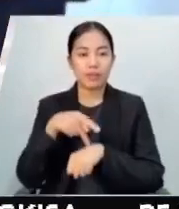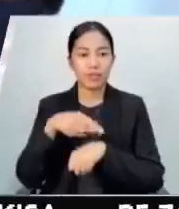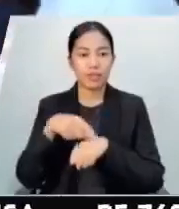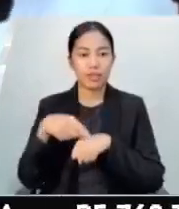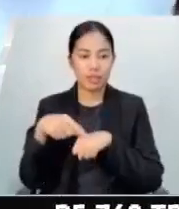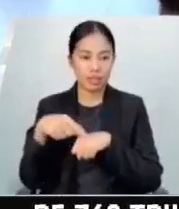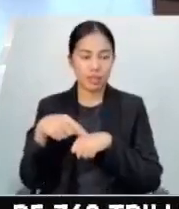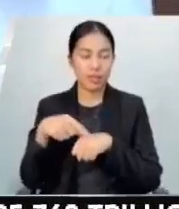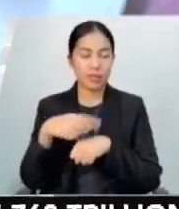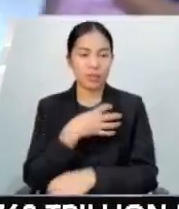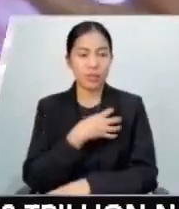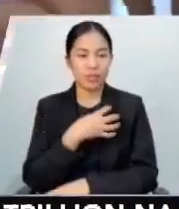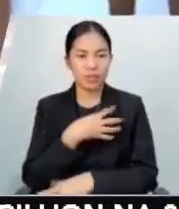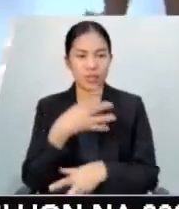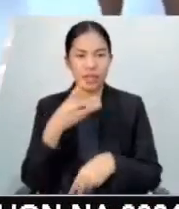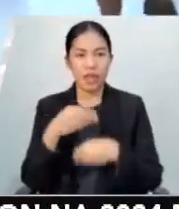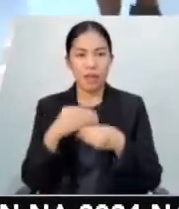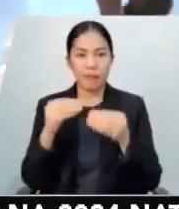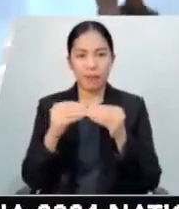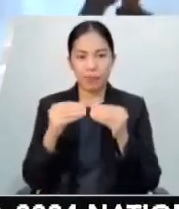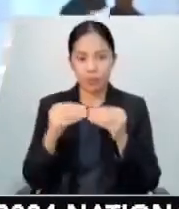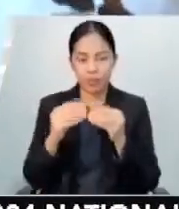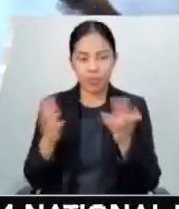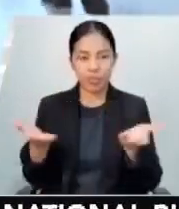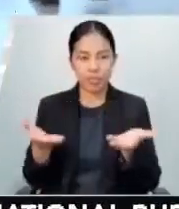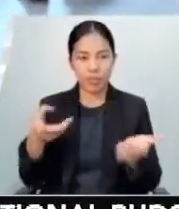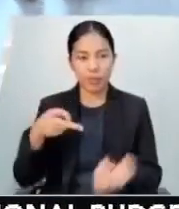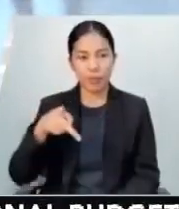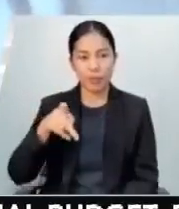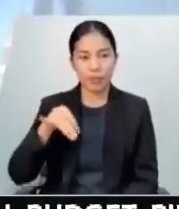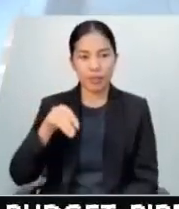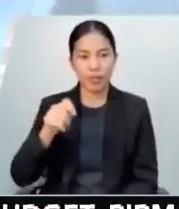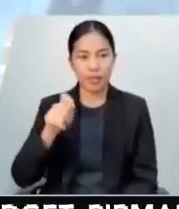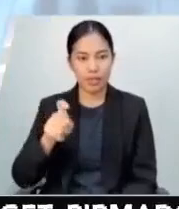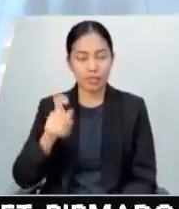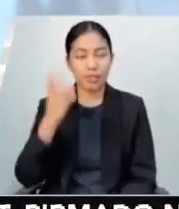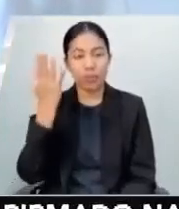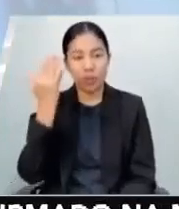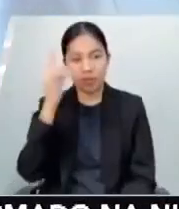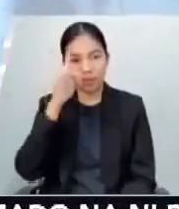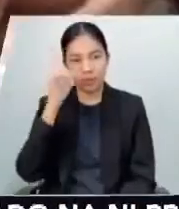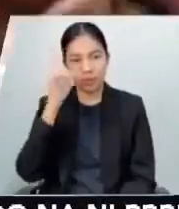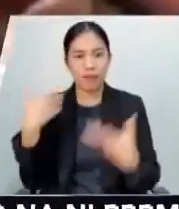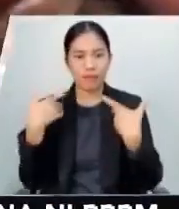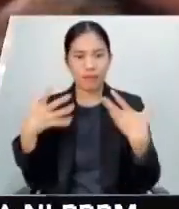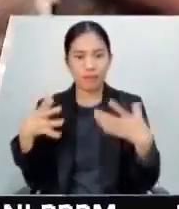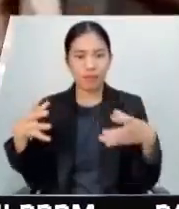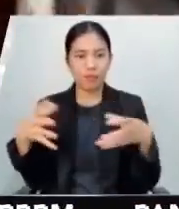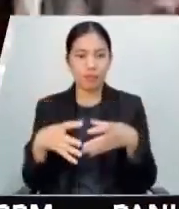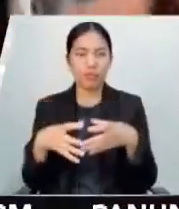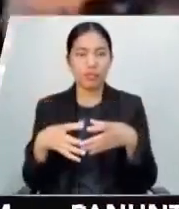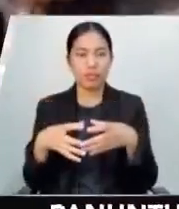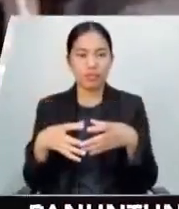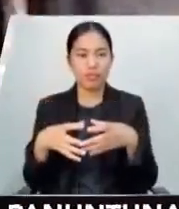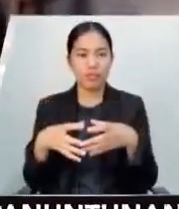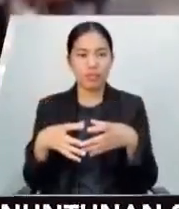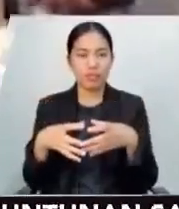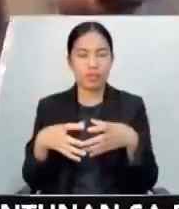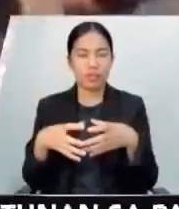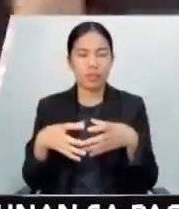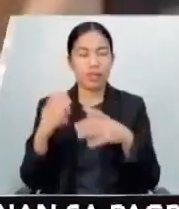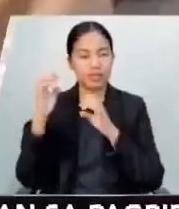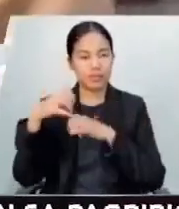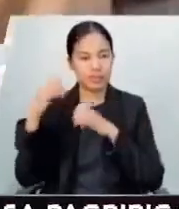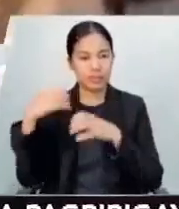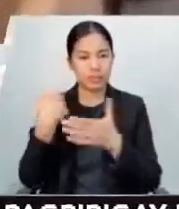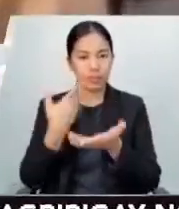pwersa dito sa PITX dahil nga yung bulk ay nasa nilang darating ngayong Friday